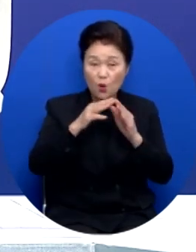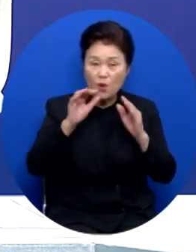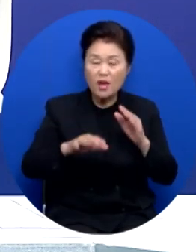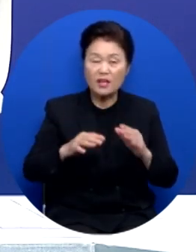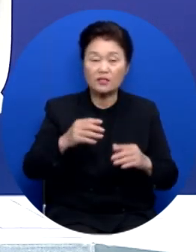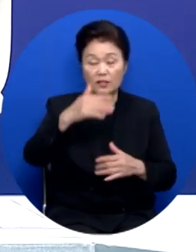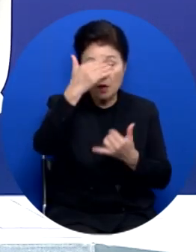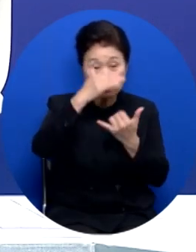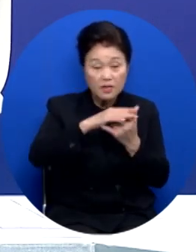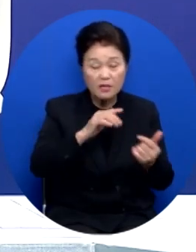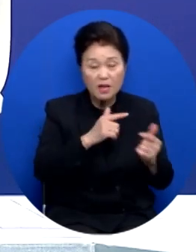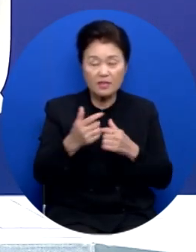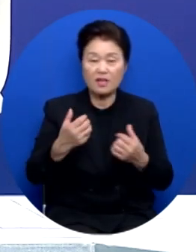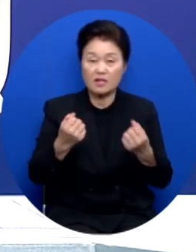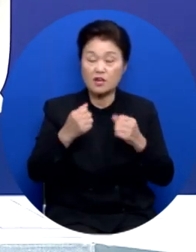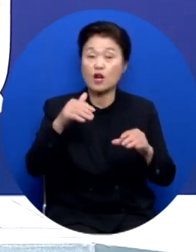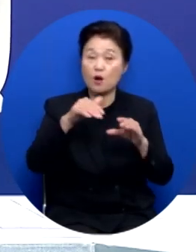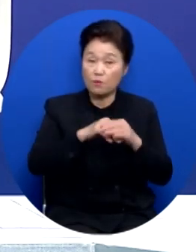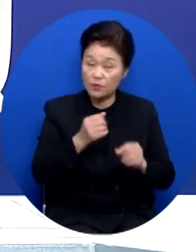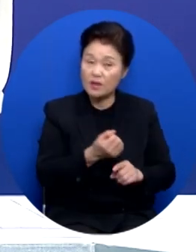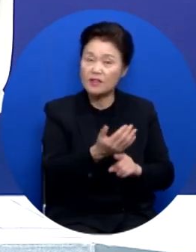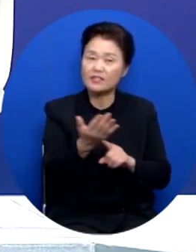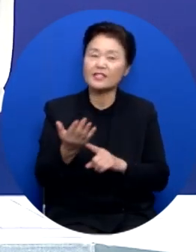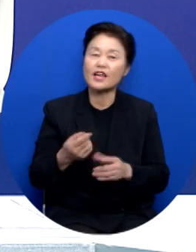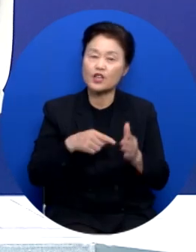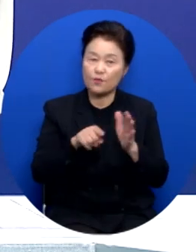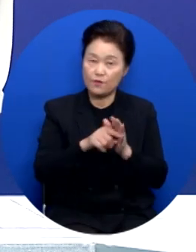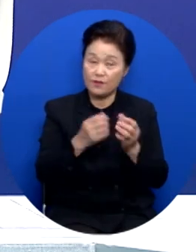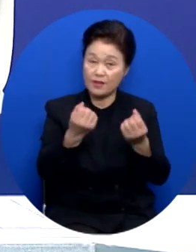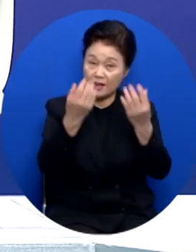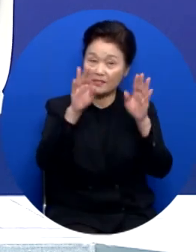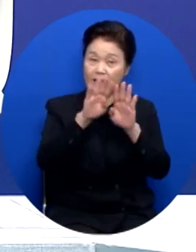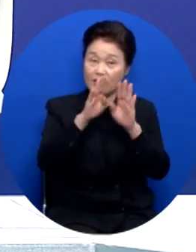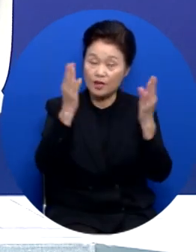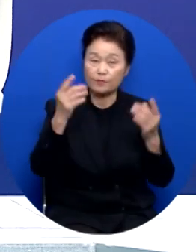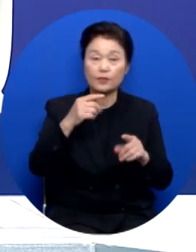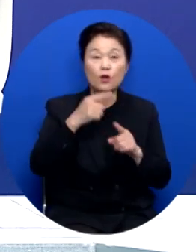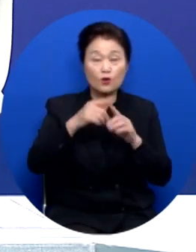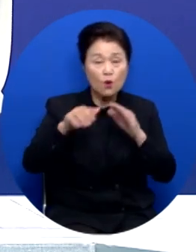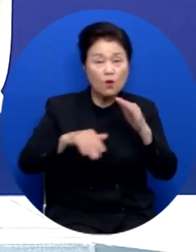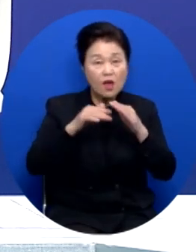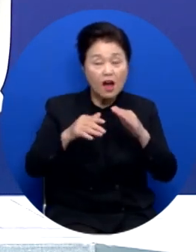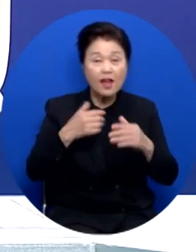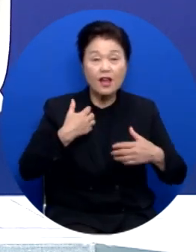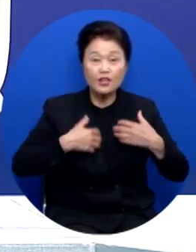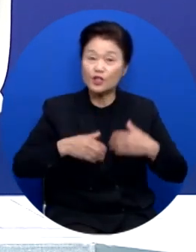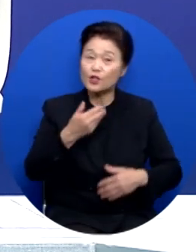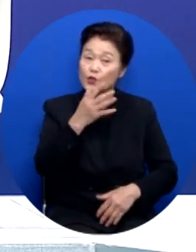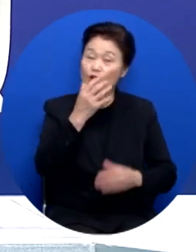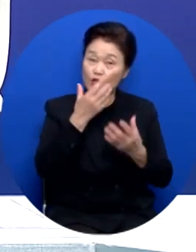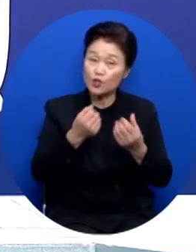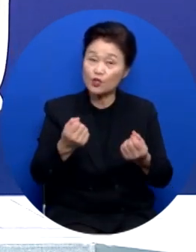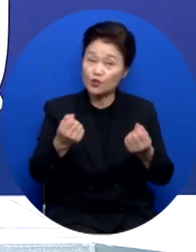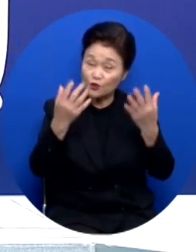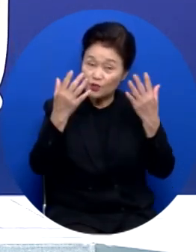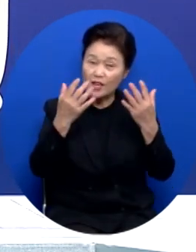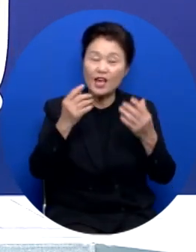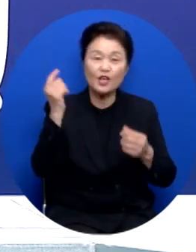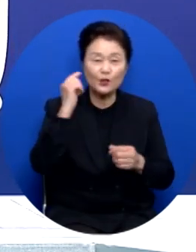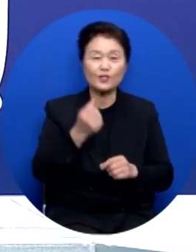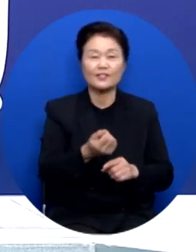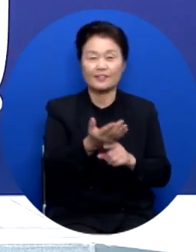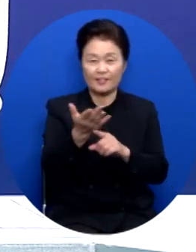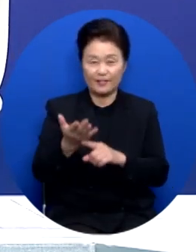안전하고 건강한 문화를 전하기 위한 행사가 마련됐습니다. 교회 안에서 즐길 수 있는 축제, 블레싱 나이트가 그